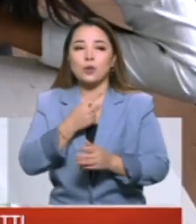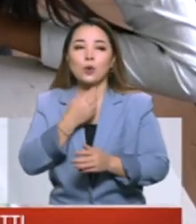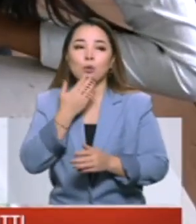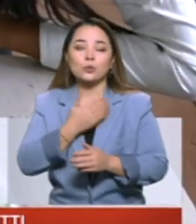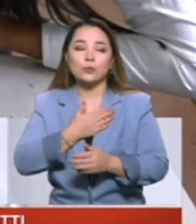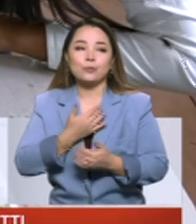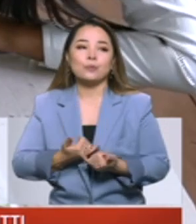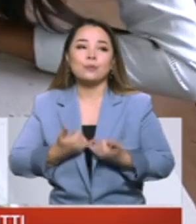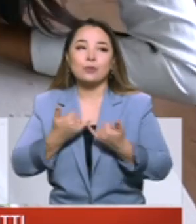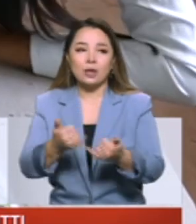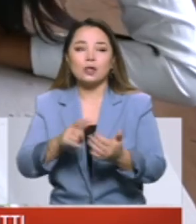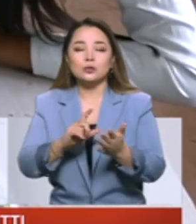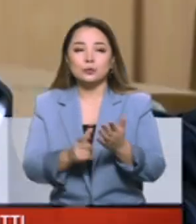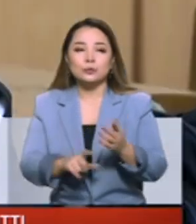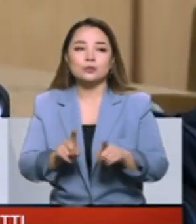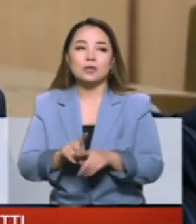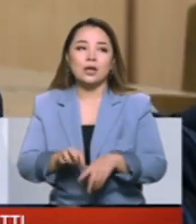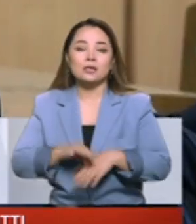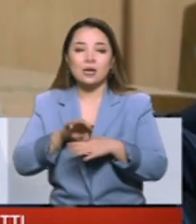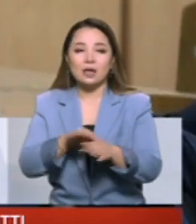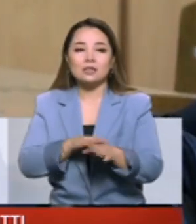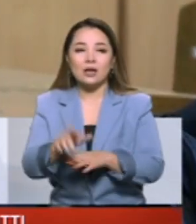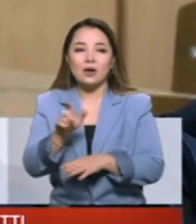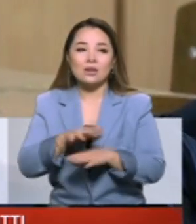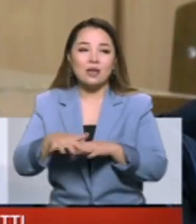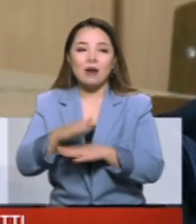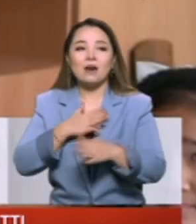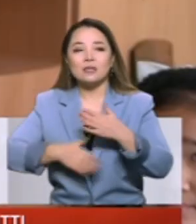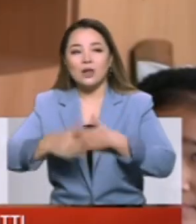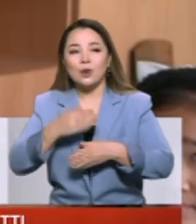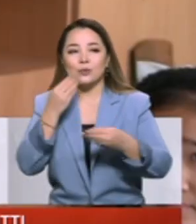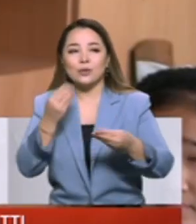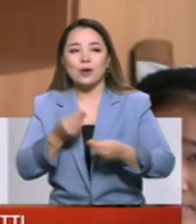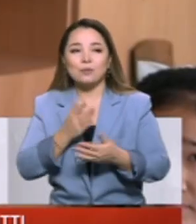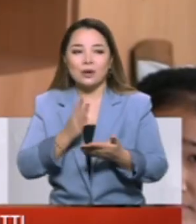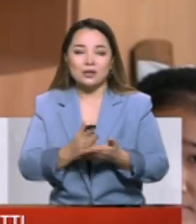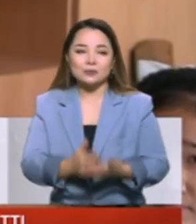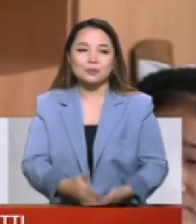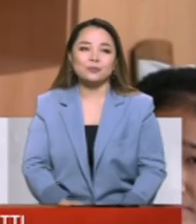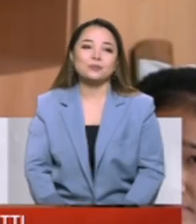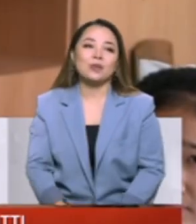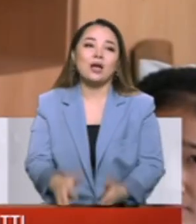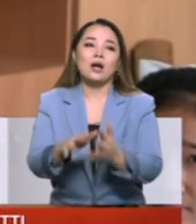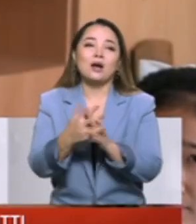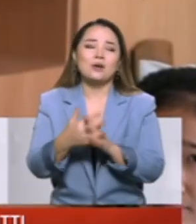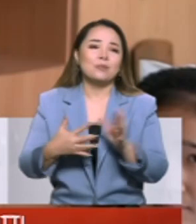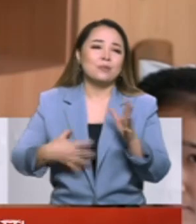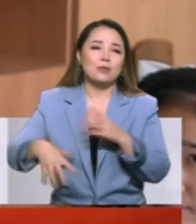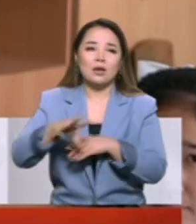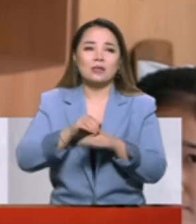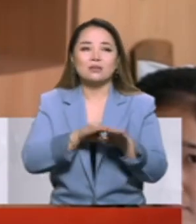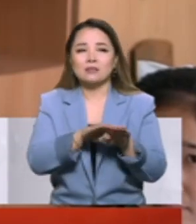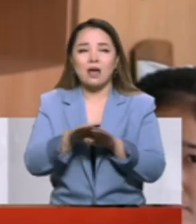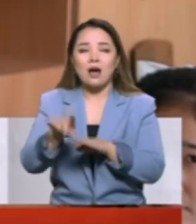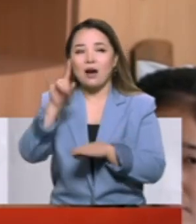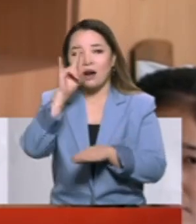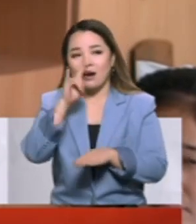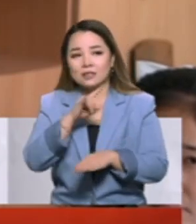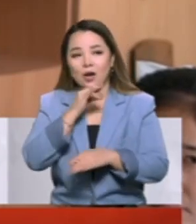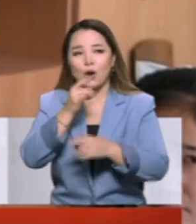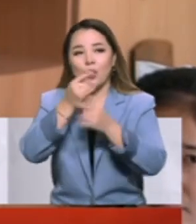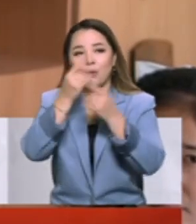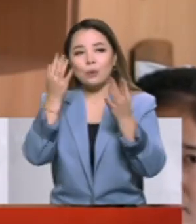төл өнерден сусындап өсіп келе жатқаны үлкендердің де көңіліне демеу. Ауылымызда тегіс қазақтар, қазақ деген